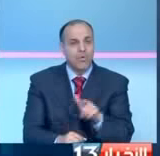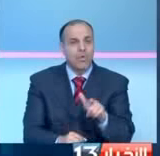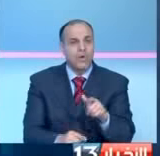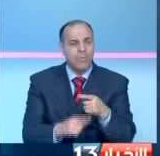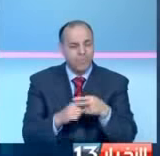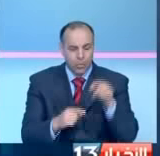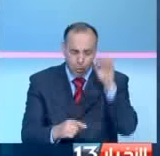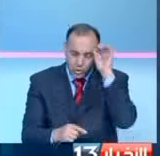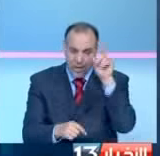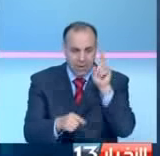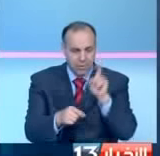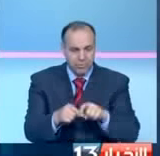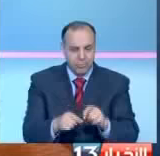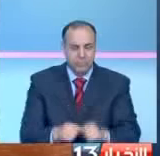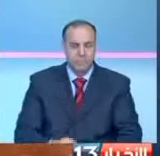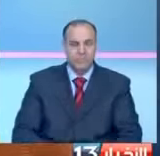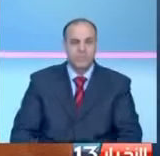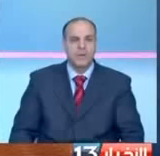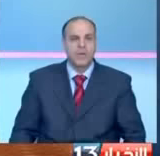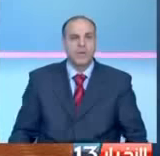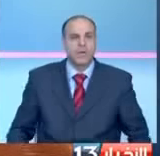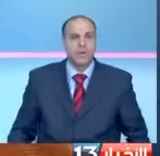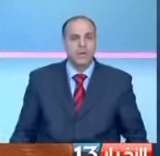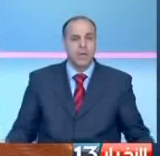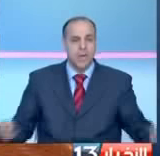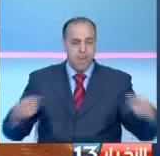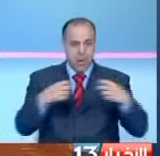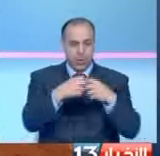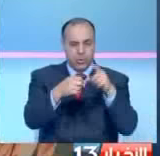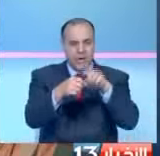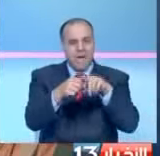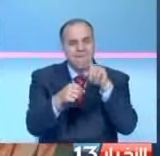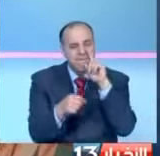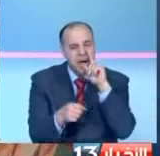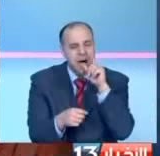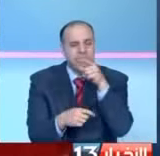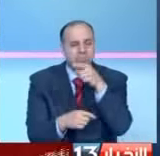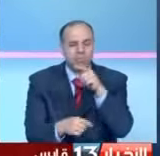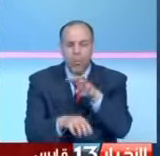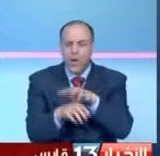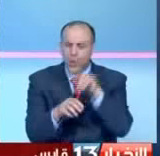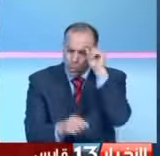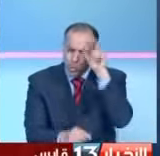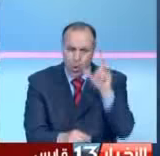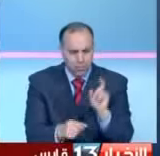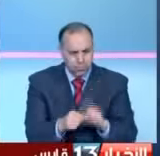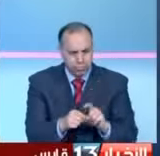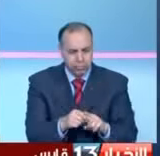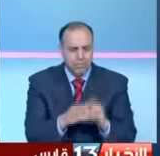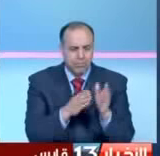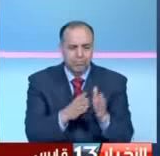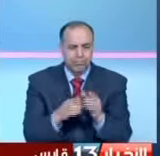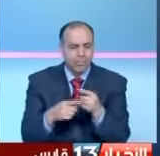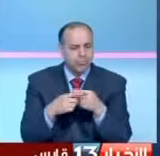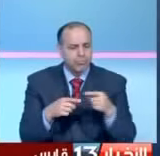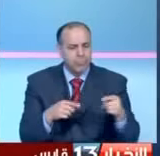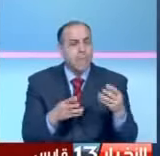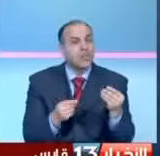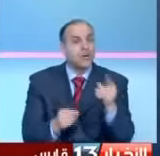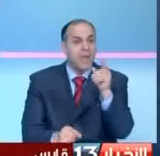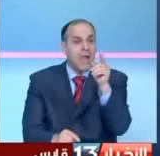مختلف ولايات الجمهورية. معرض تشارك فيه حرفيات من مختلف ولايات الجمهورية في اختصاصات حرفية